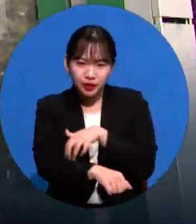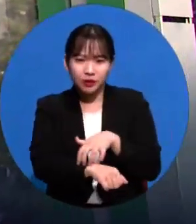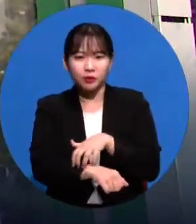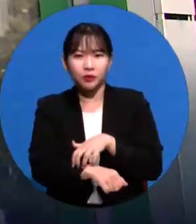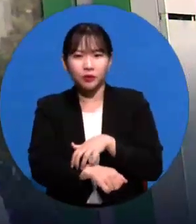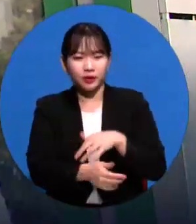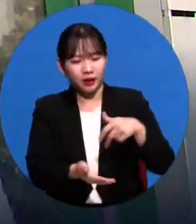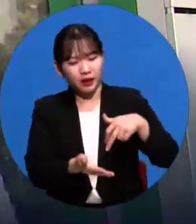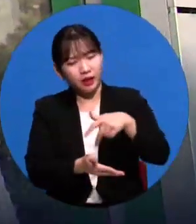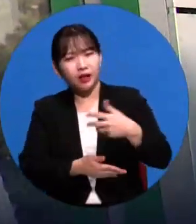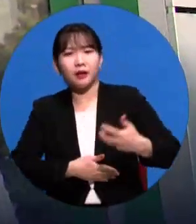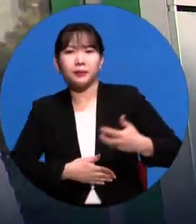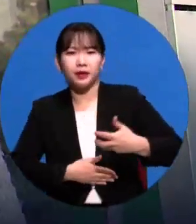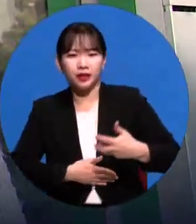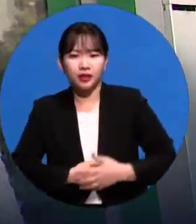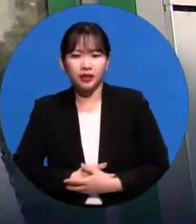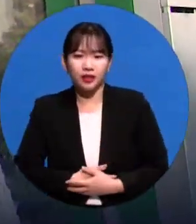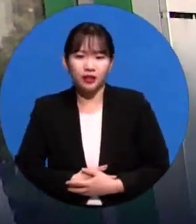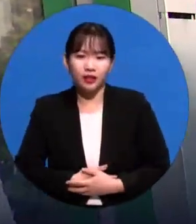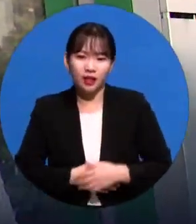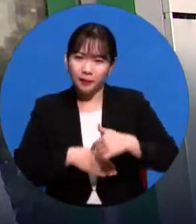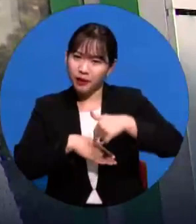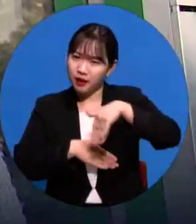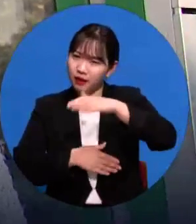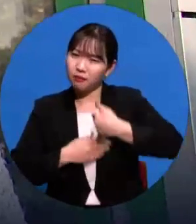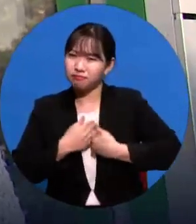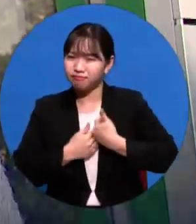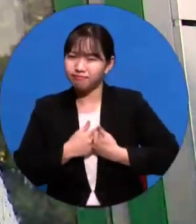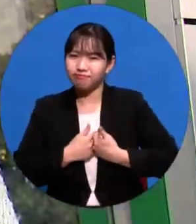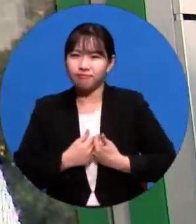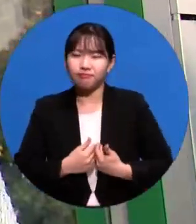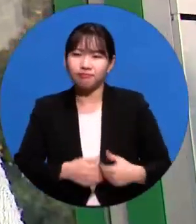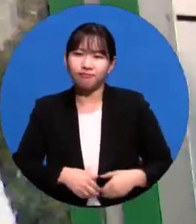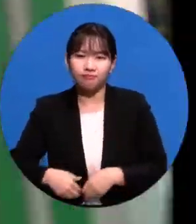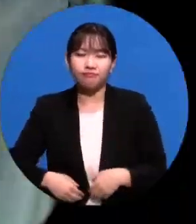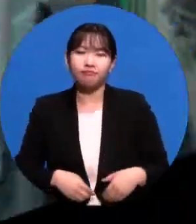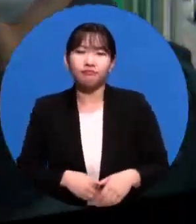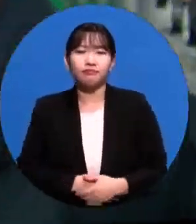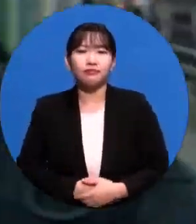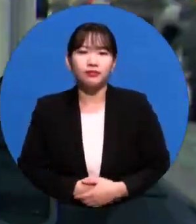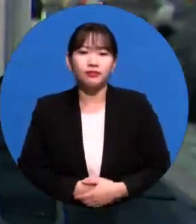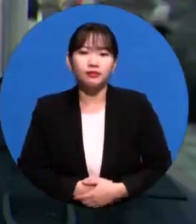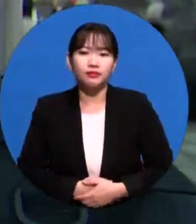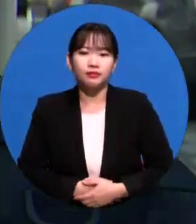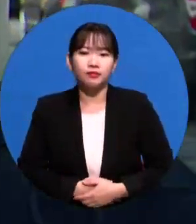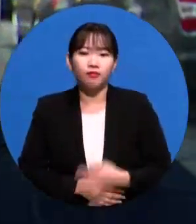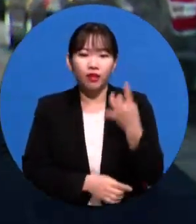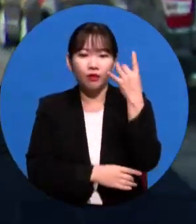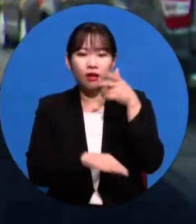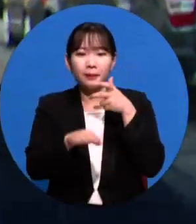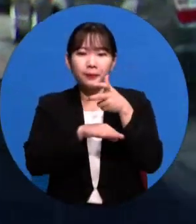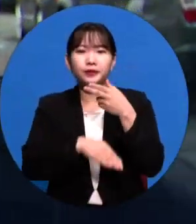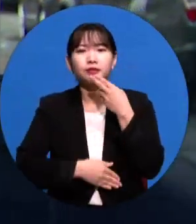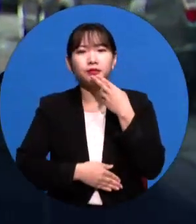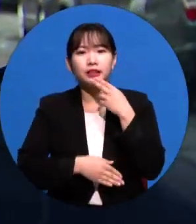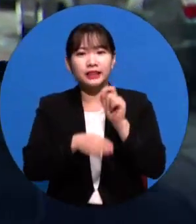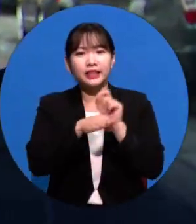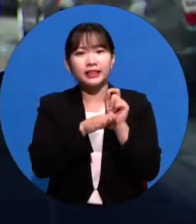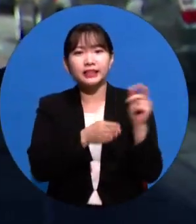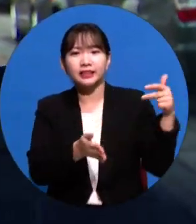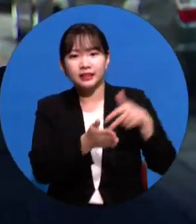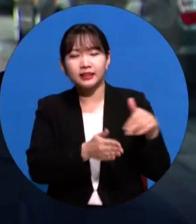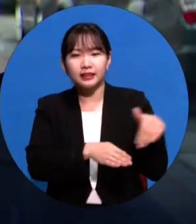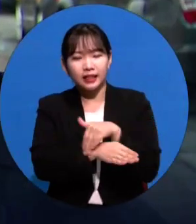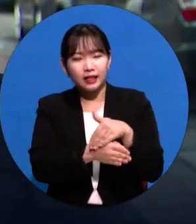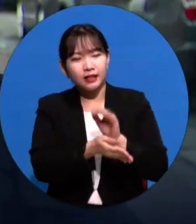좀 불편하고 다닐도 아픈데 다니기도 그렇고 그랬었어요. 원래 버스가 안 다녀서 택시 타고